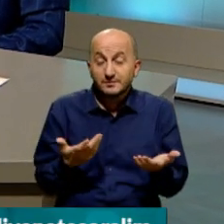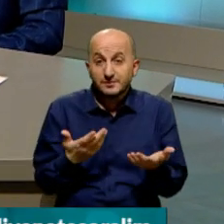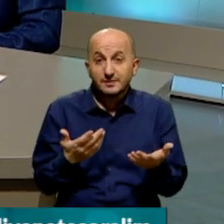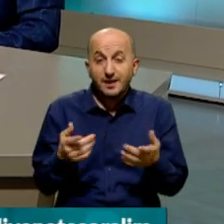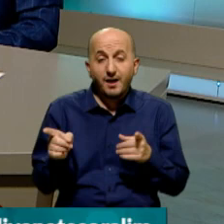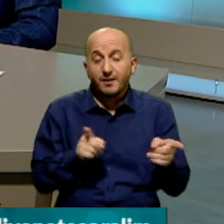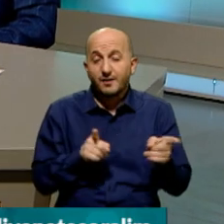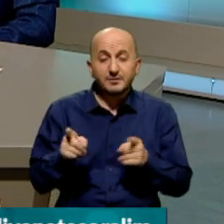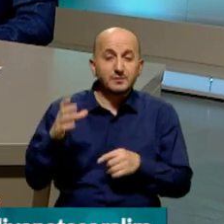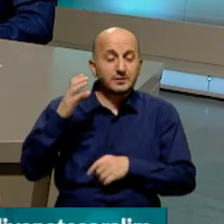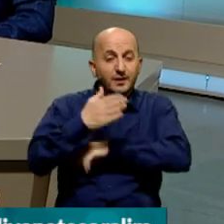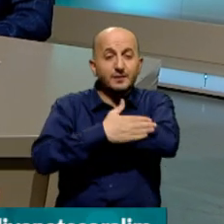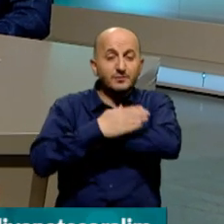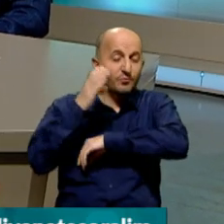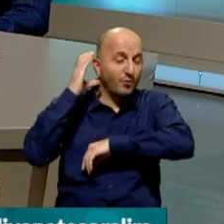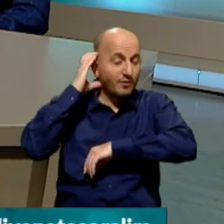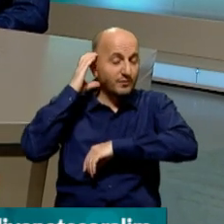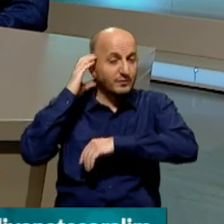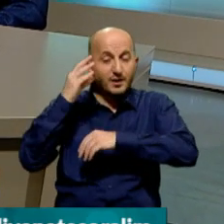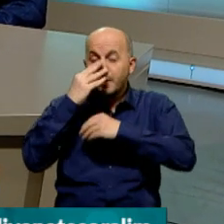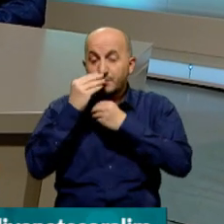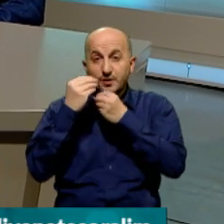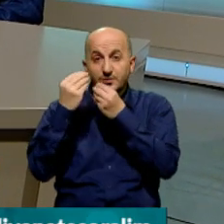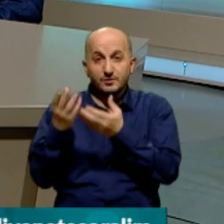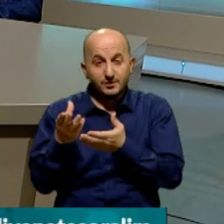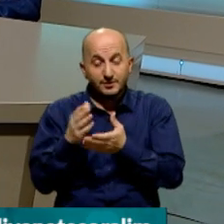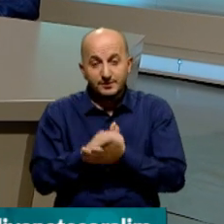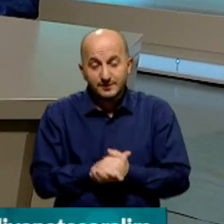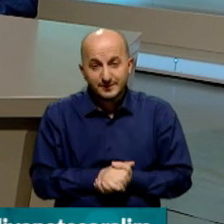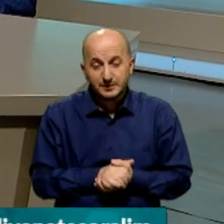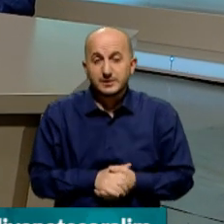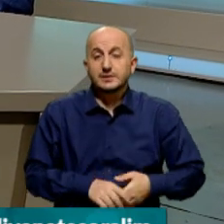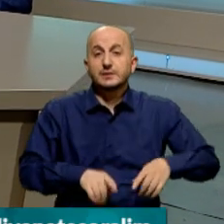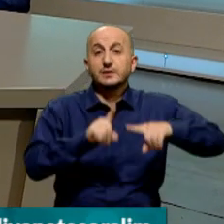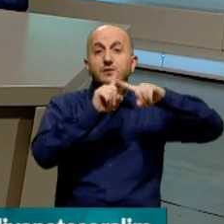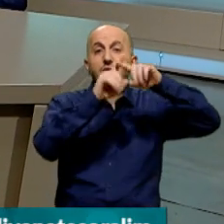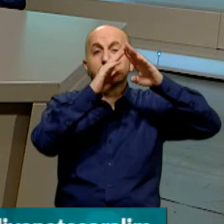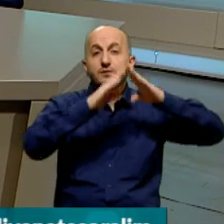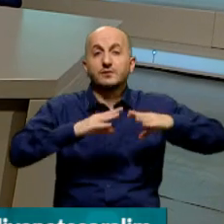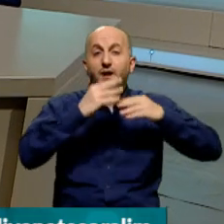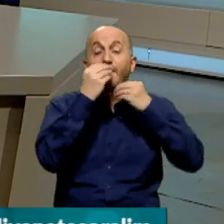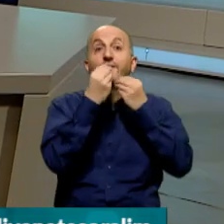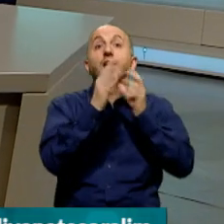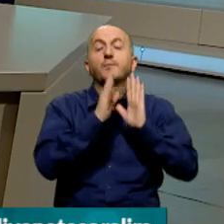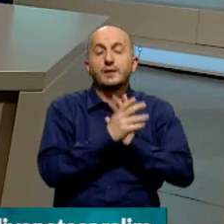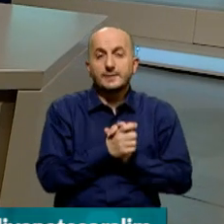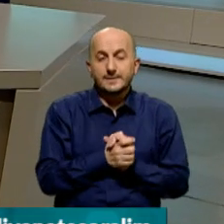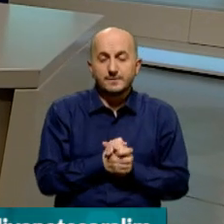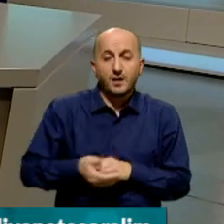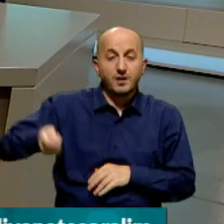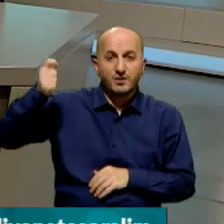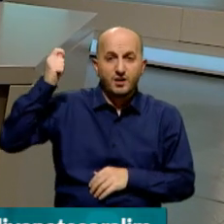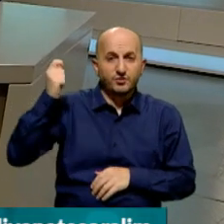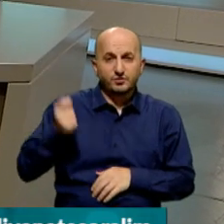hayır kurumuna bağışlayarak buradan çıkarız. Peki onların dinine hizmet eden mesela kilise, havra gibi hayır, yerlere yok. Veremeyiz değil mi? Hayır yok. Gerçek manada